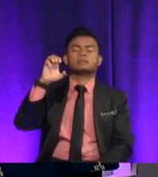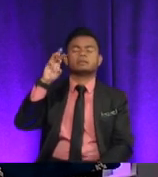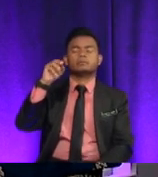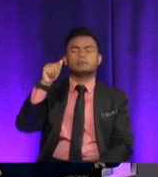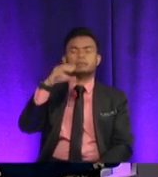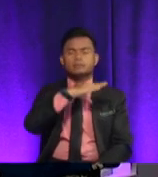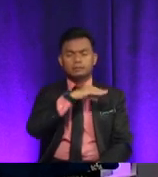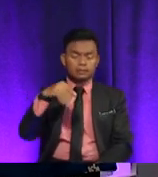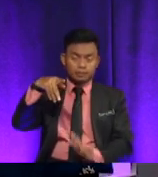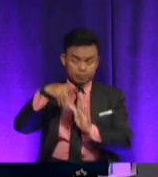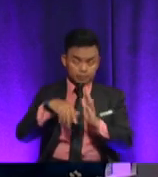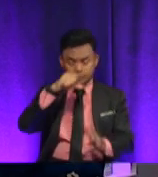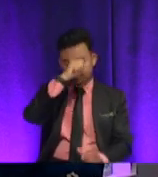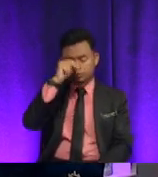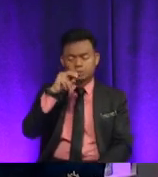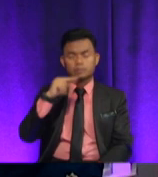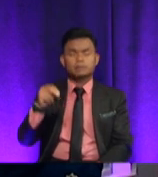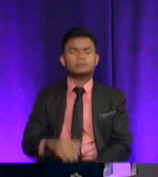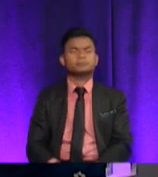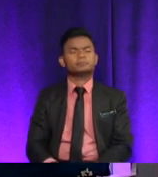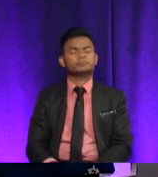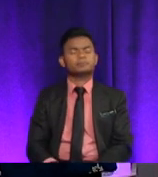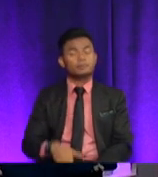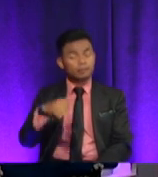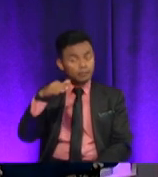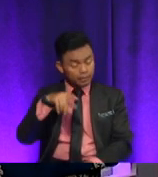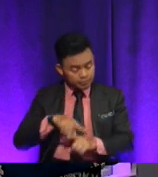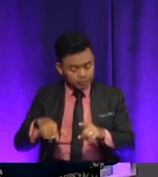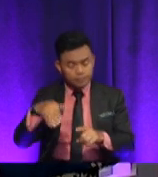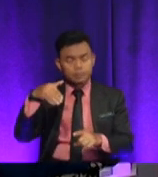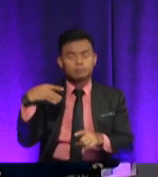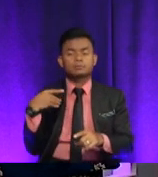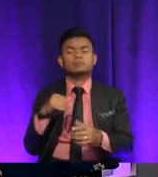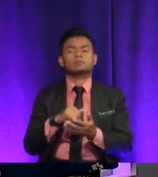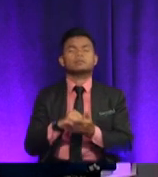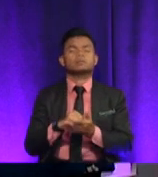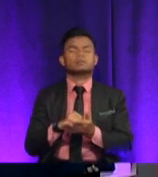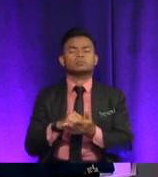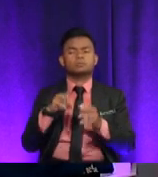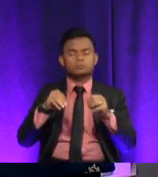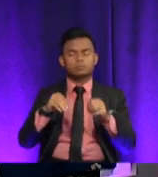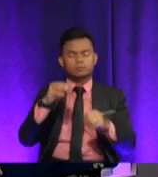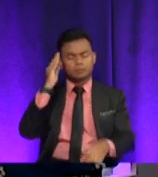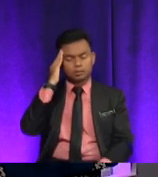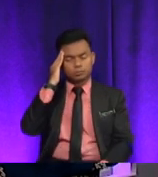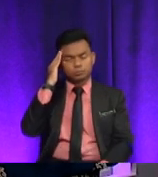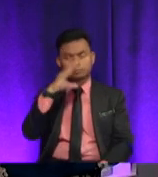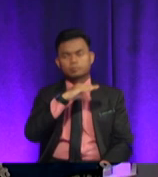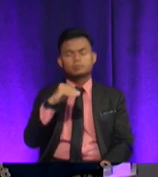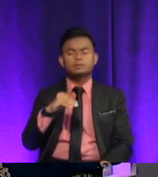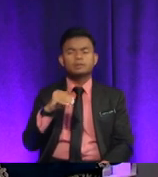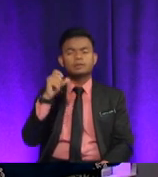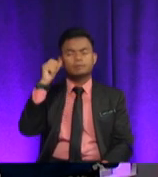sebelum itu murid-murid perlu juga memahami apakah itu tema dan apakah itu persoalan Apa beda antara